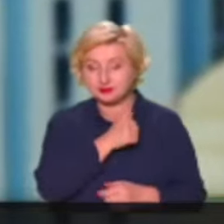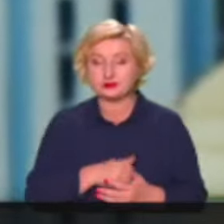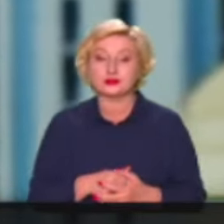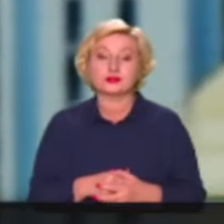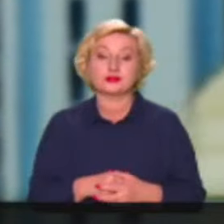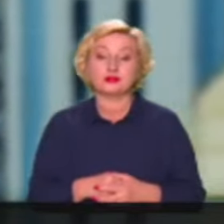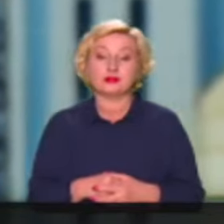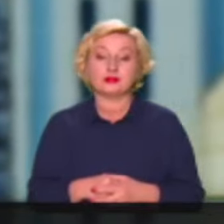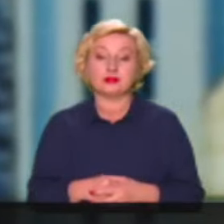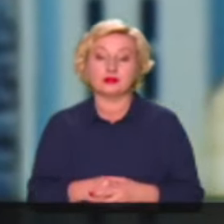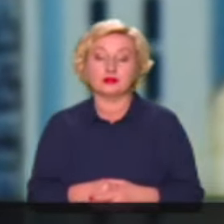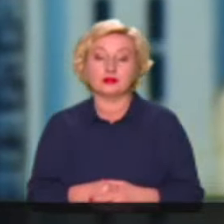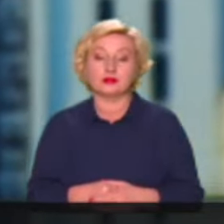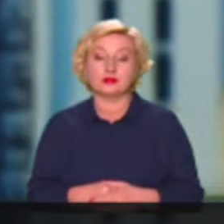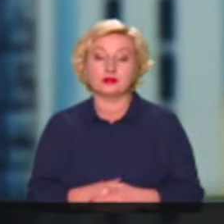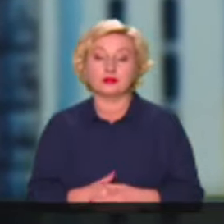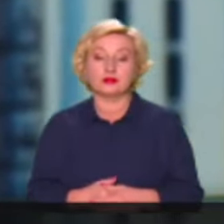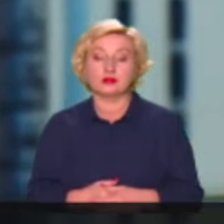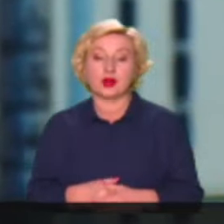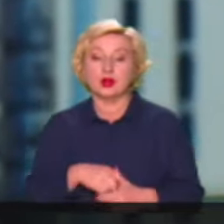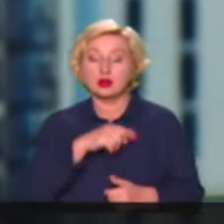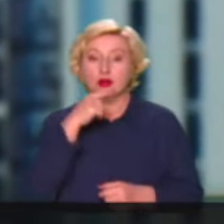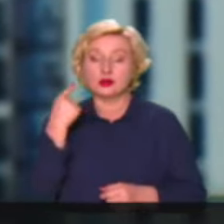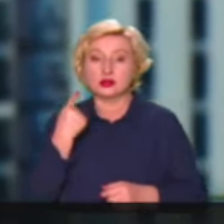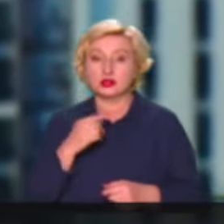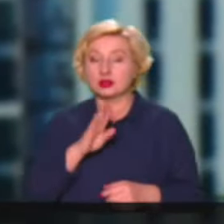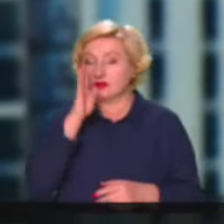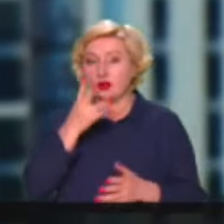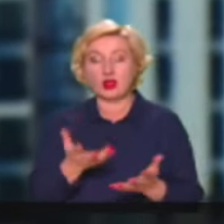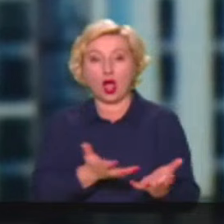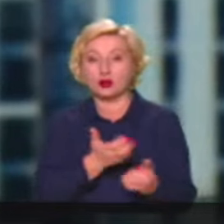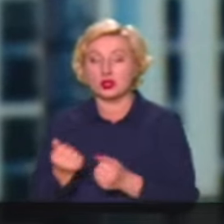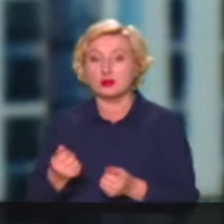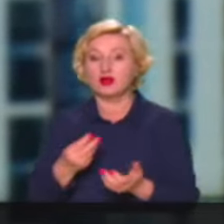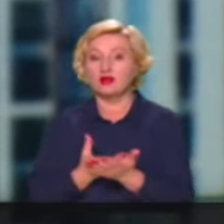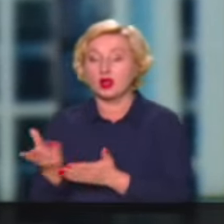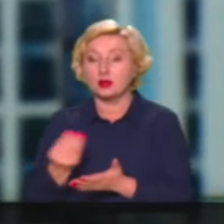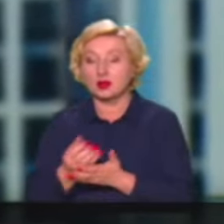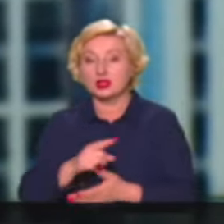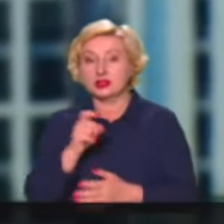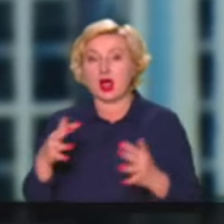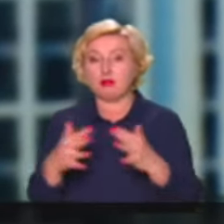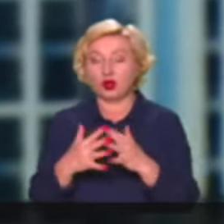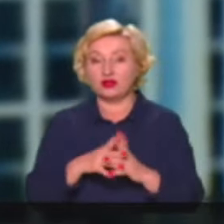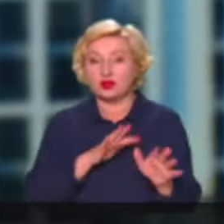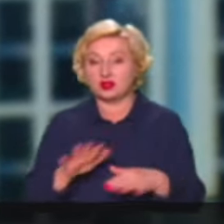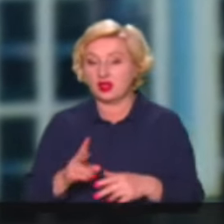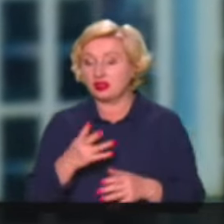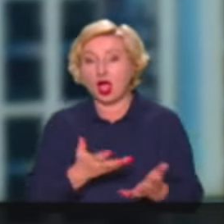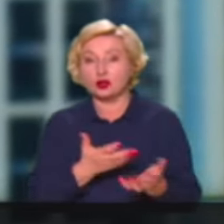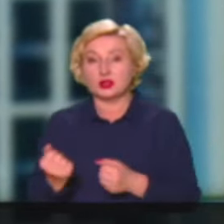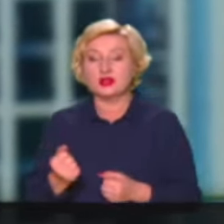А що тут? І ще російські окупанти не отримують виплат за бойові дії проти України, і не отримують, виявляється,